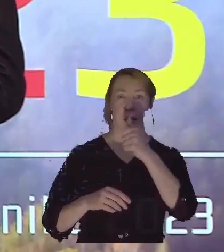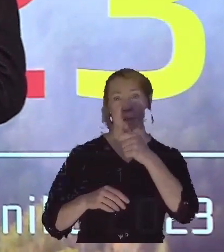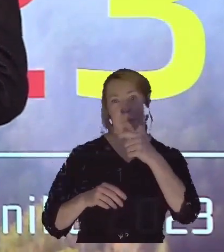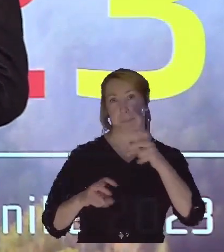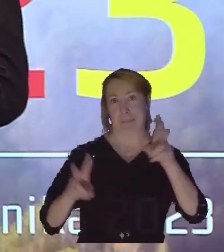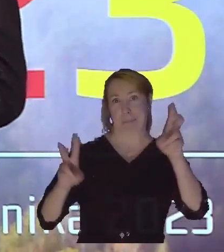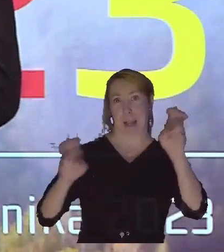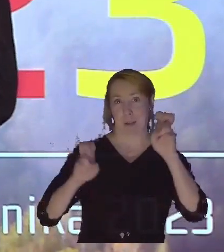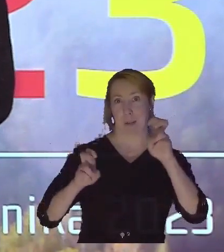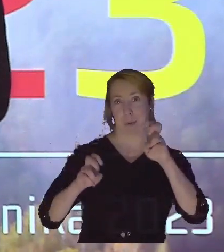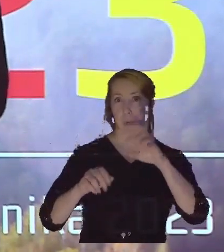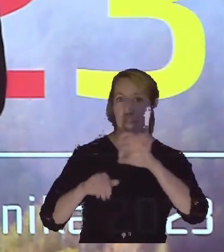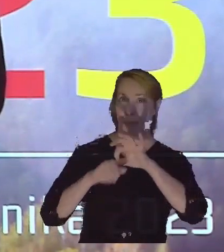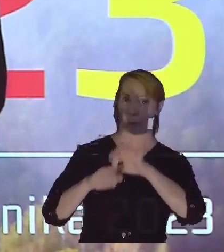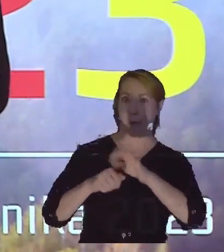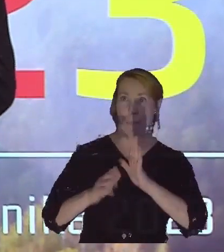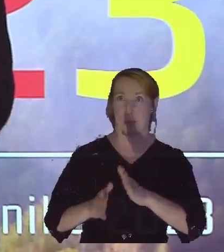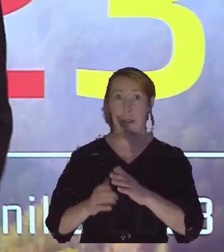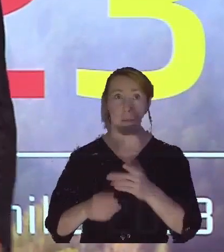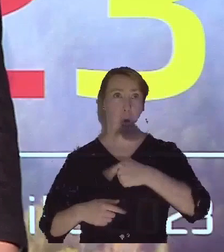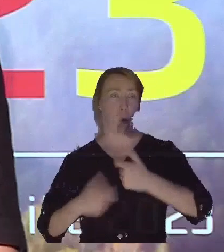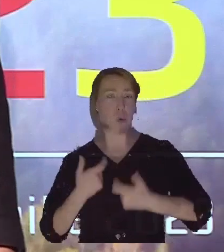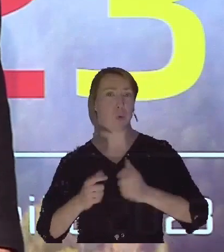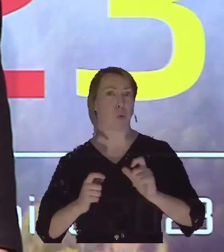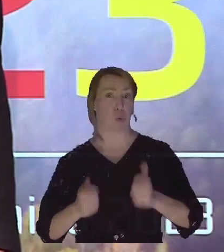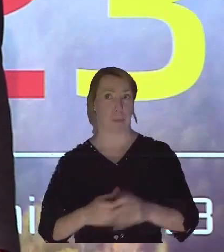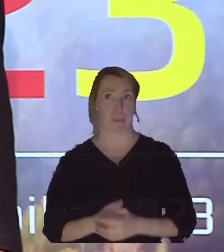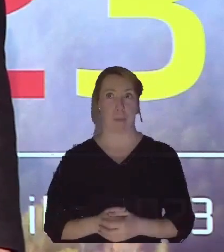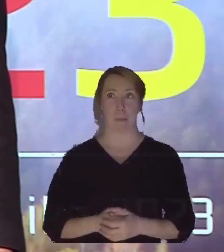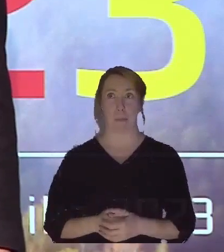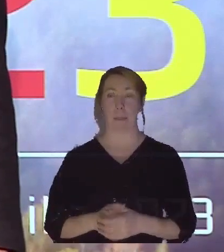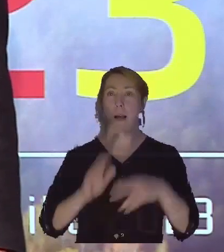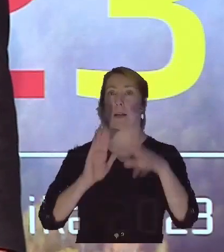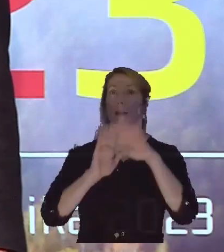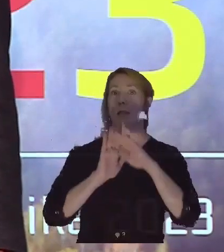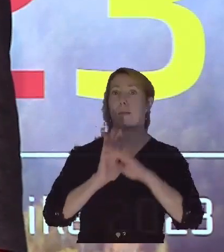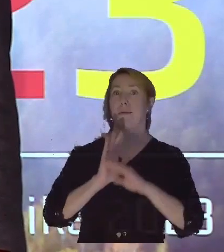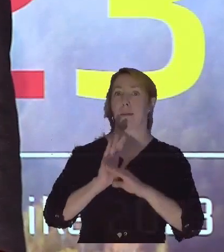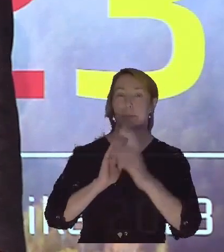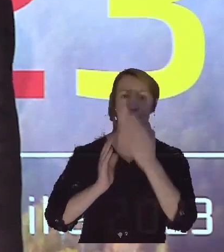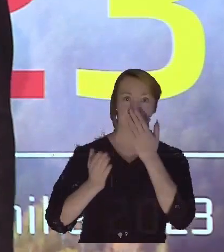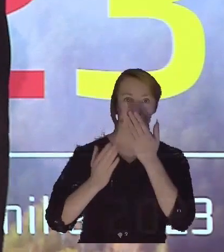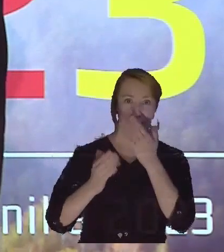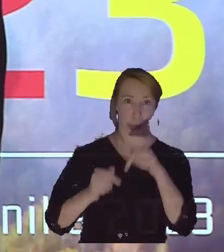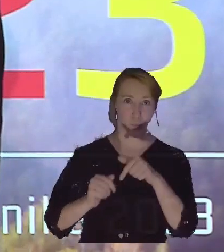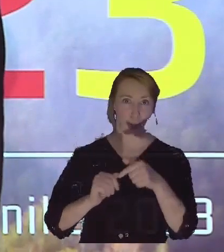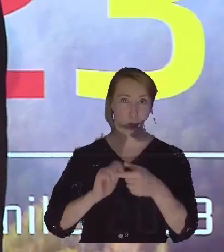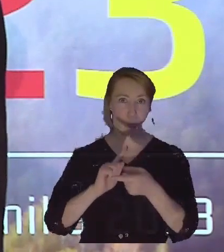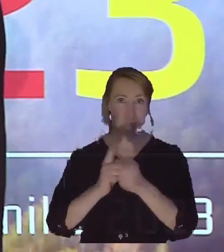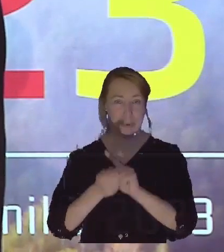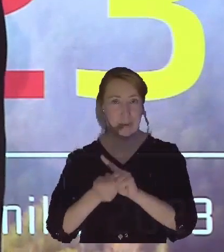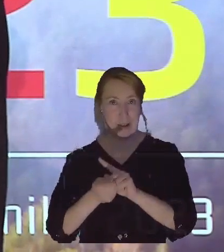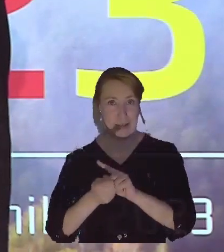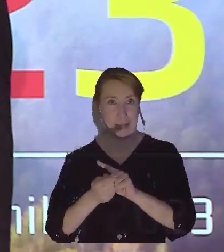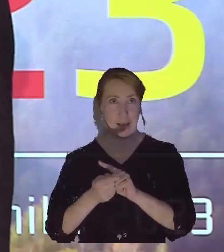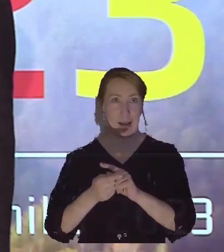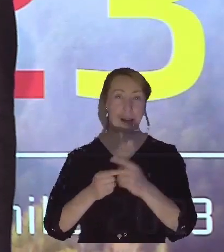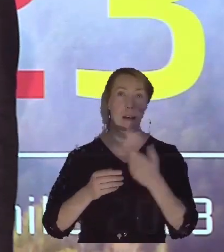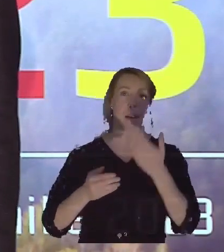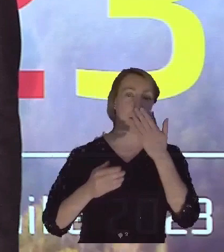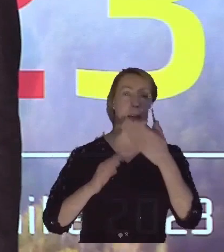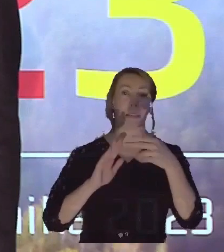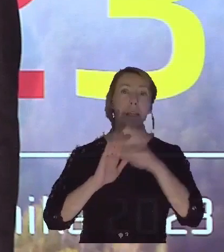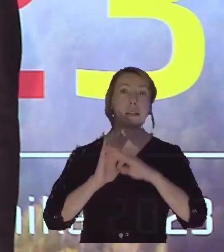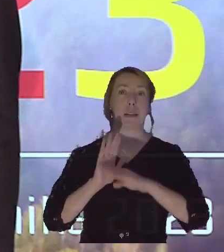dobrze, co my w ogóle robimy? Jakie są zasady tego naszego spotkania? Jakie są zasady